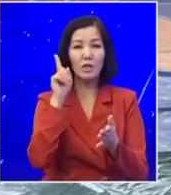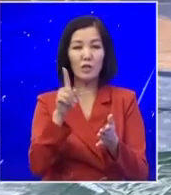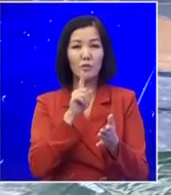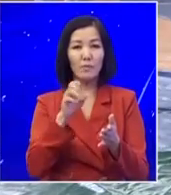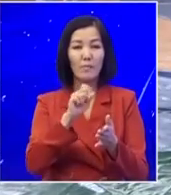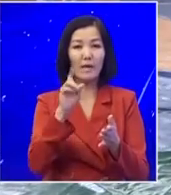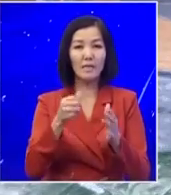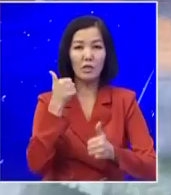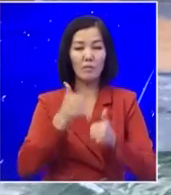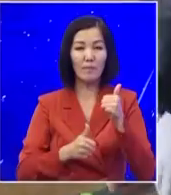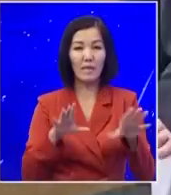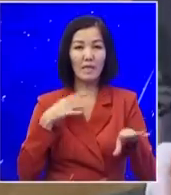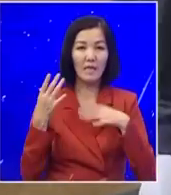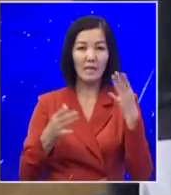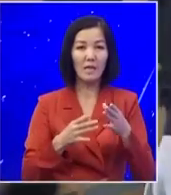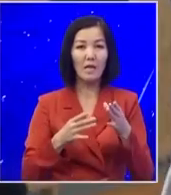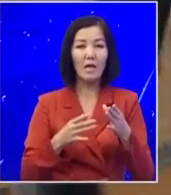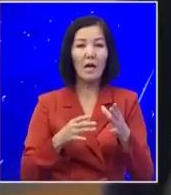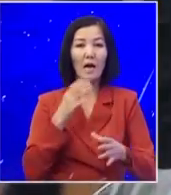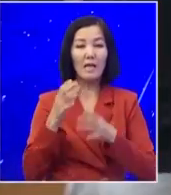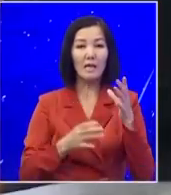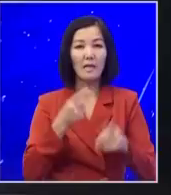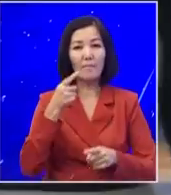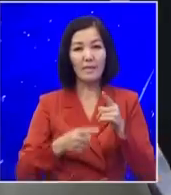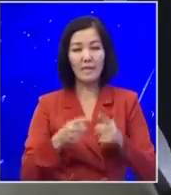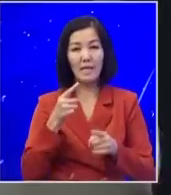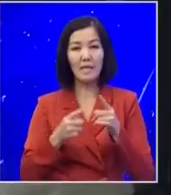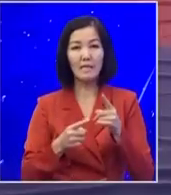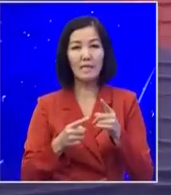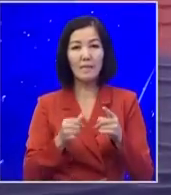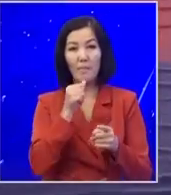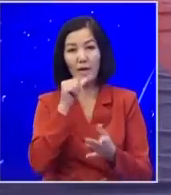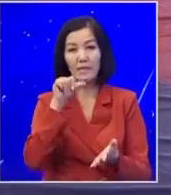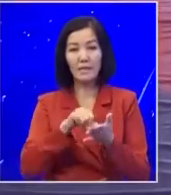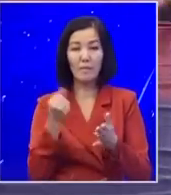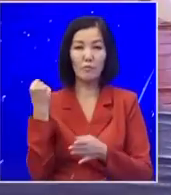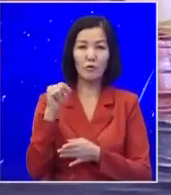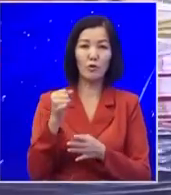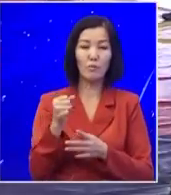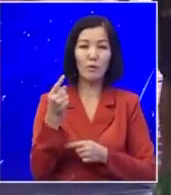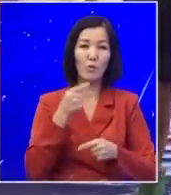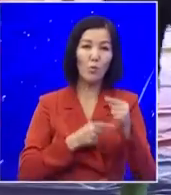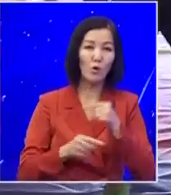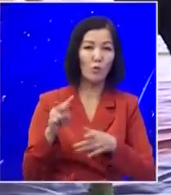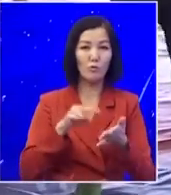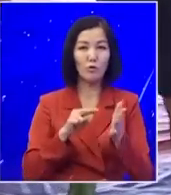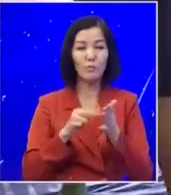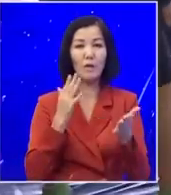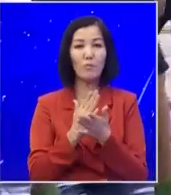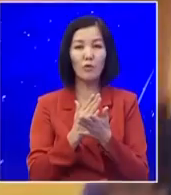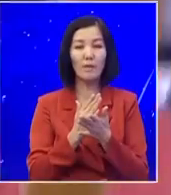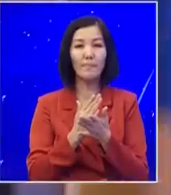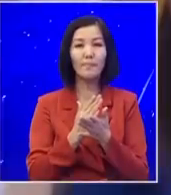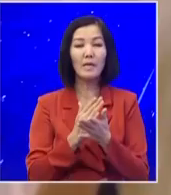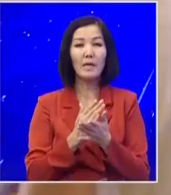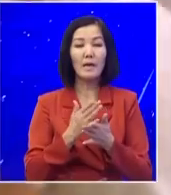балуандар Азия чемпионатына дайындалып жатыр. Сонымен қатар халықаралық бәсекелестерде бағын сынап жүлдемен оралуды жоспарлаған.